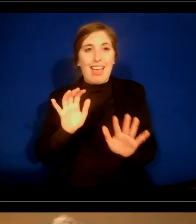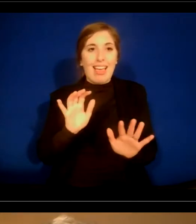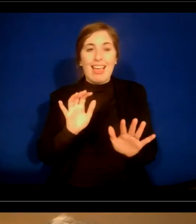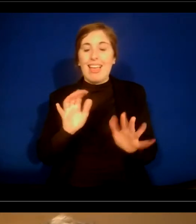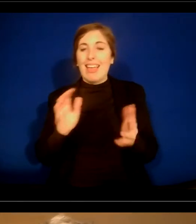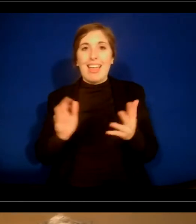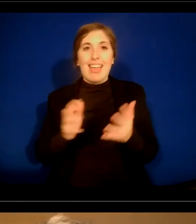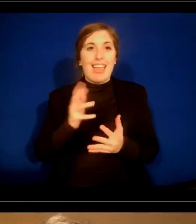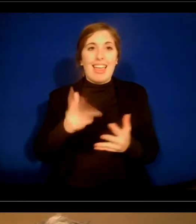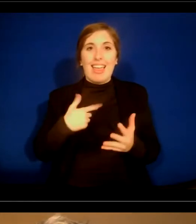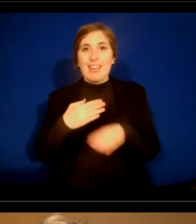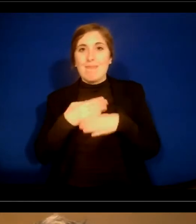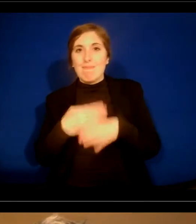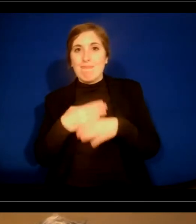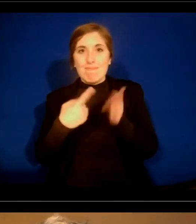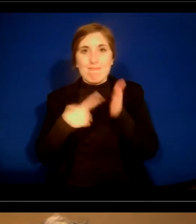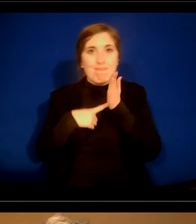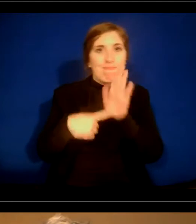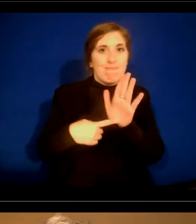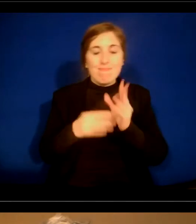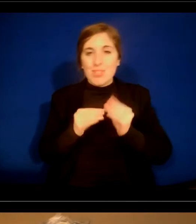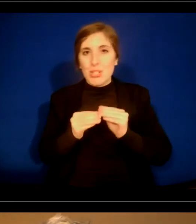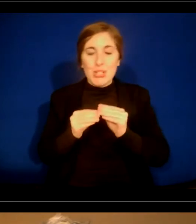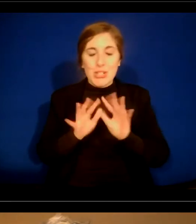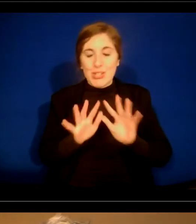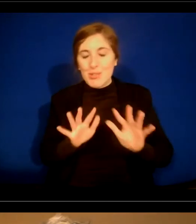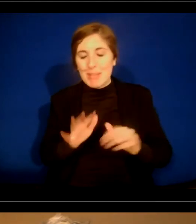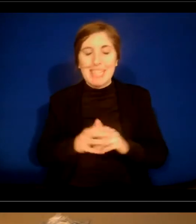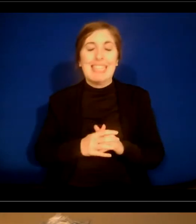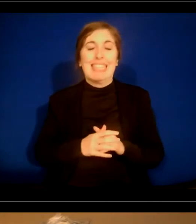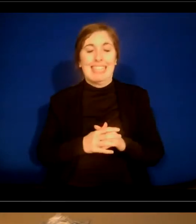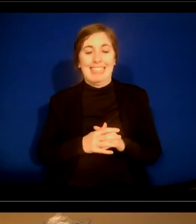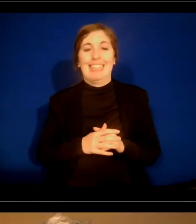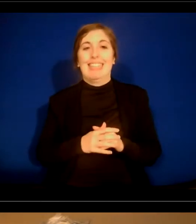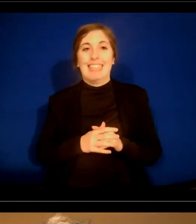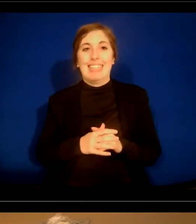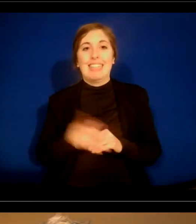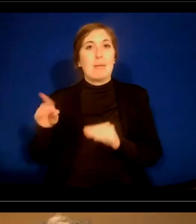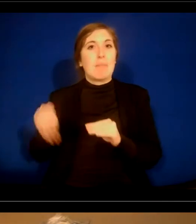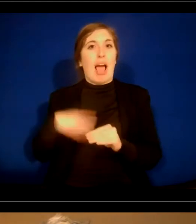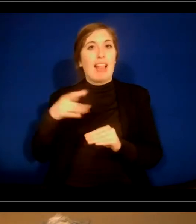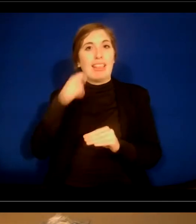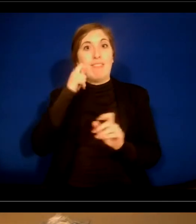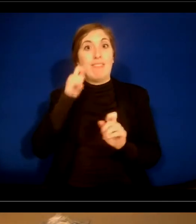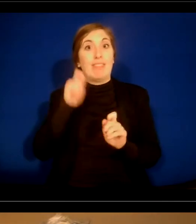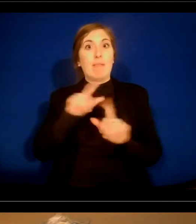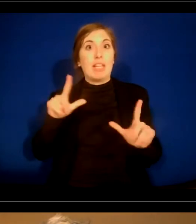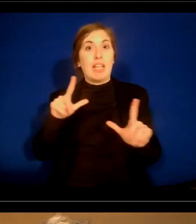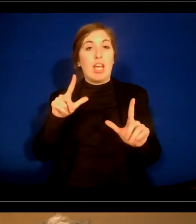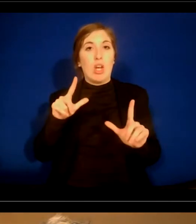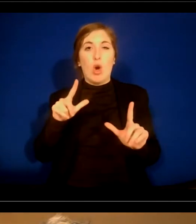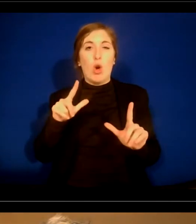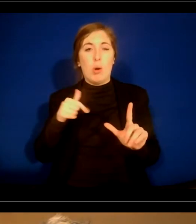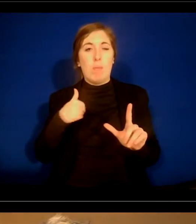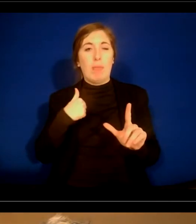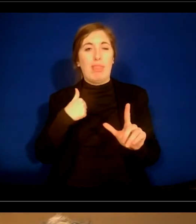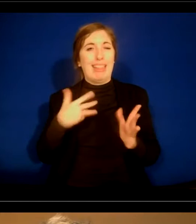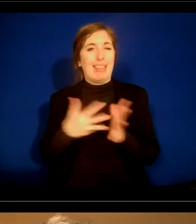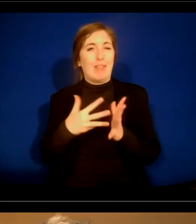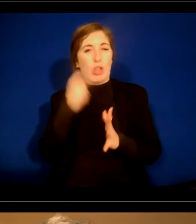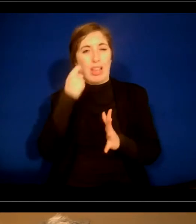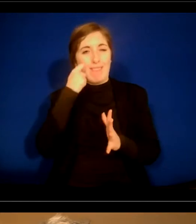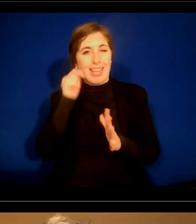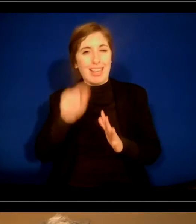di condivisibile, insomma, sono tutti i filmati, stavo avendo qualche difficoltà, però